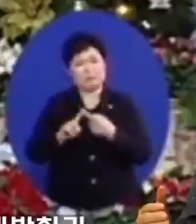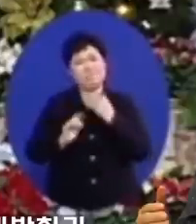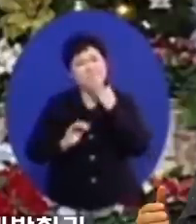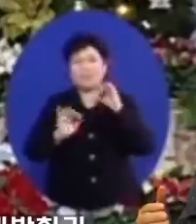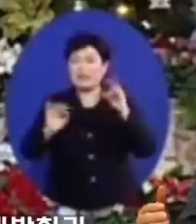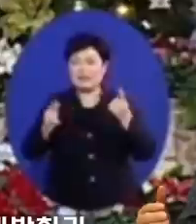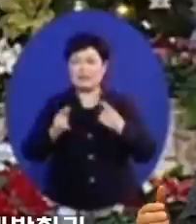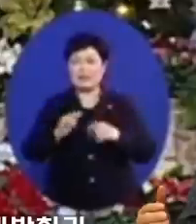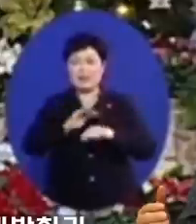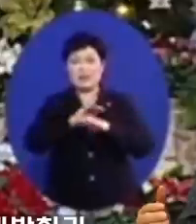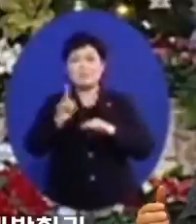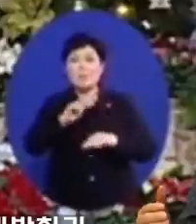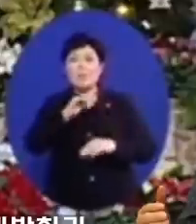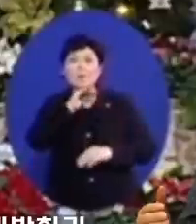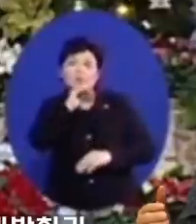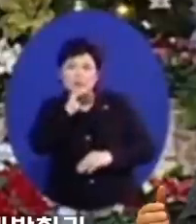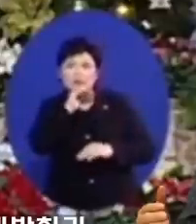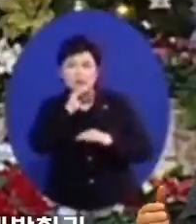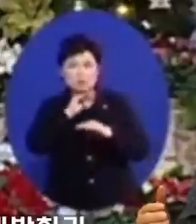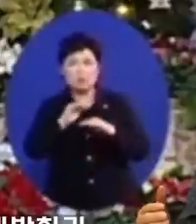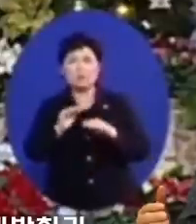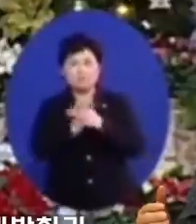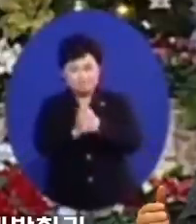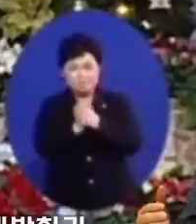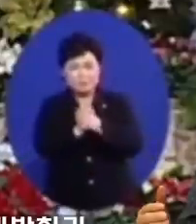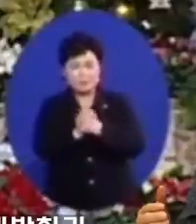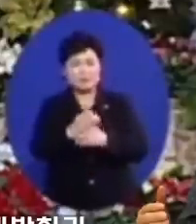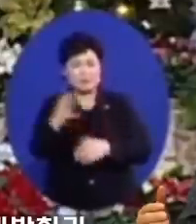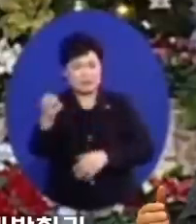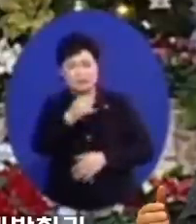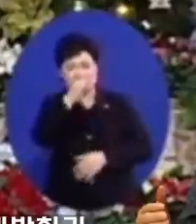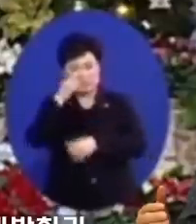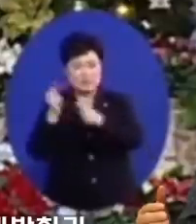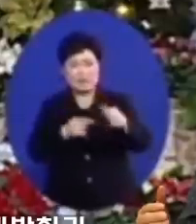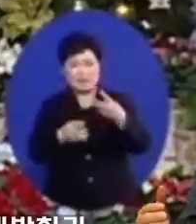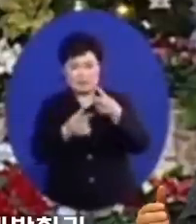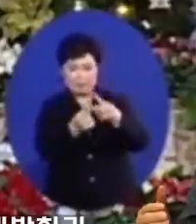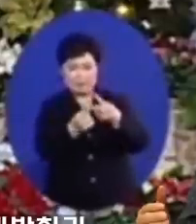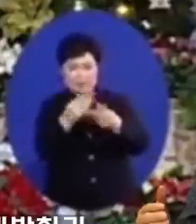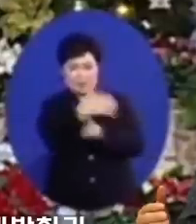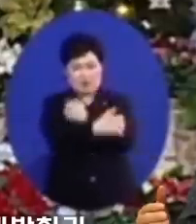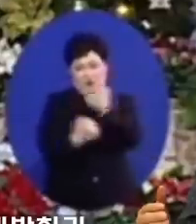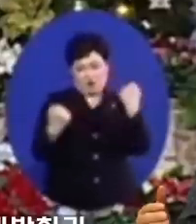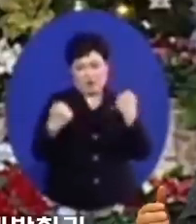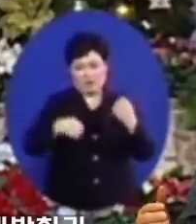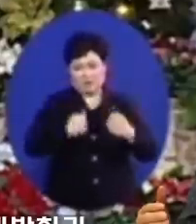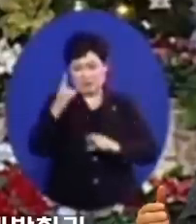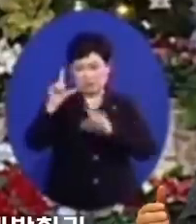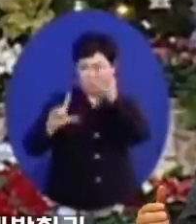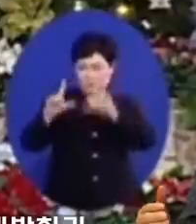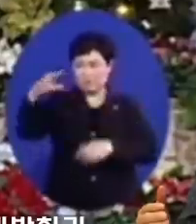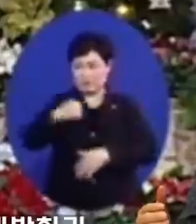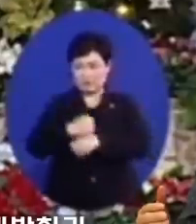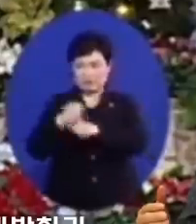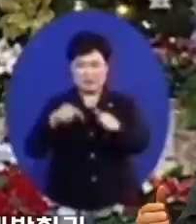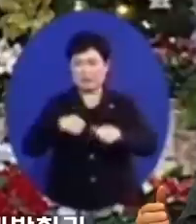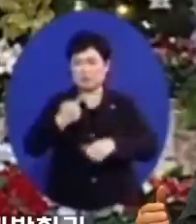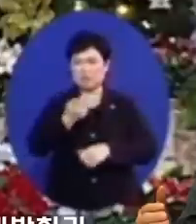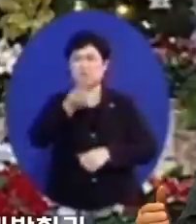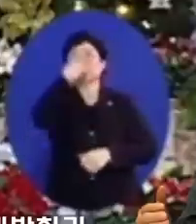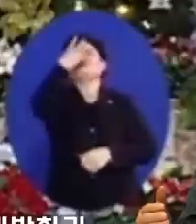기대를 마음속에 가져라. 셋째로는 건강한 자아상을 가져라. 내가 못나고